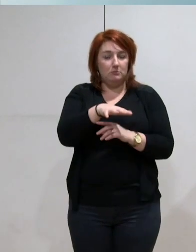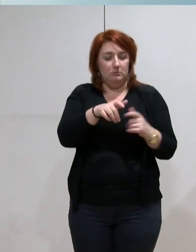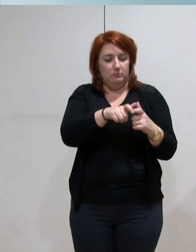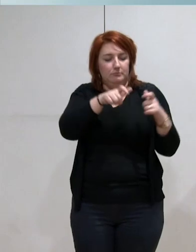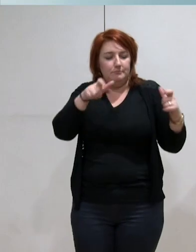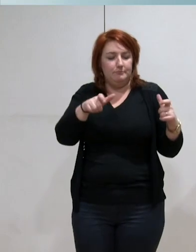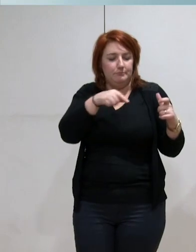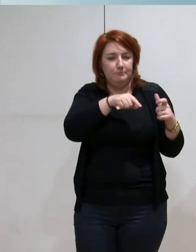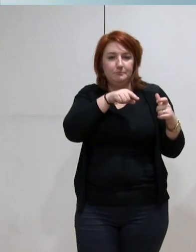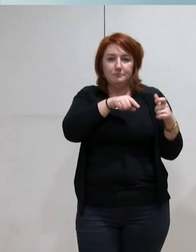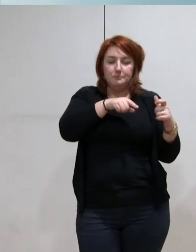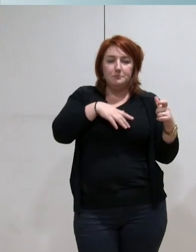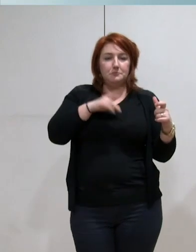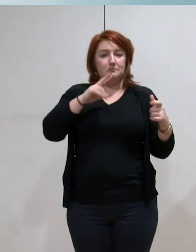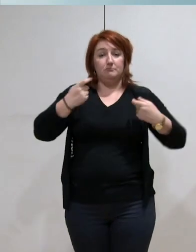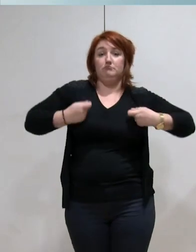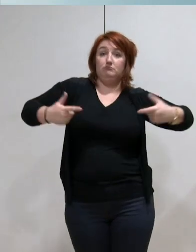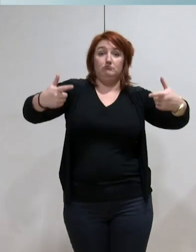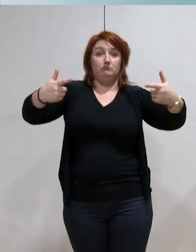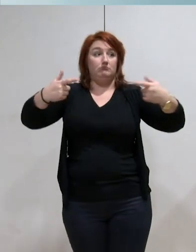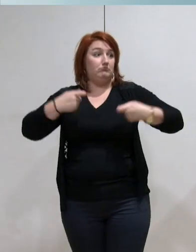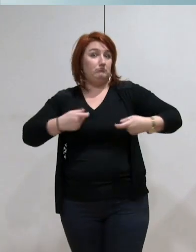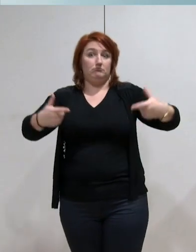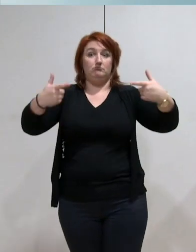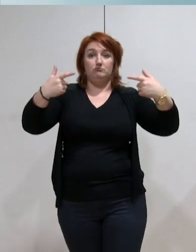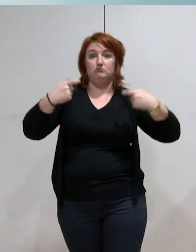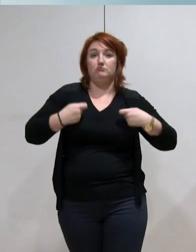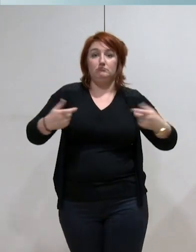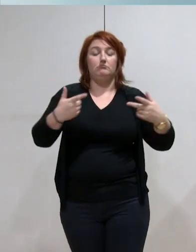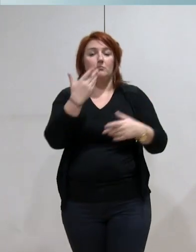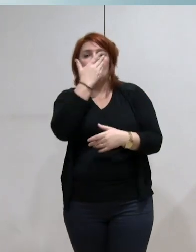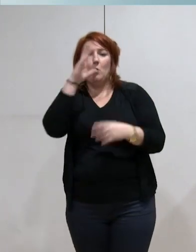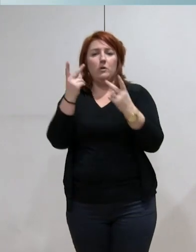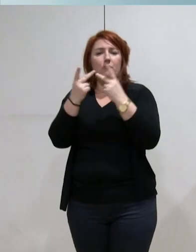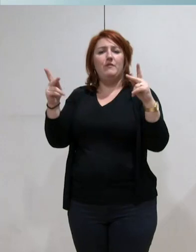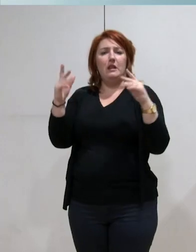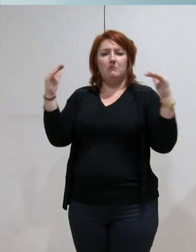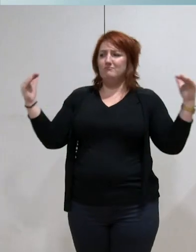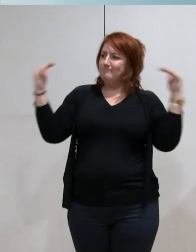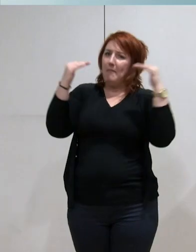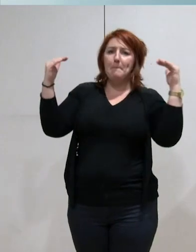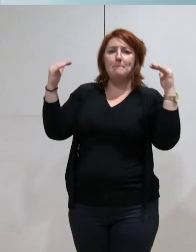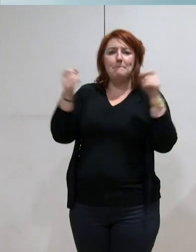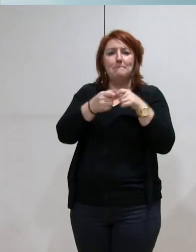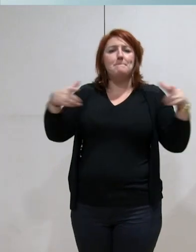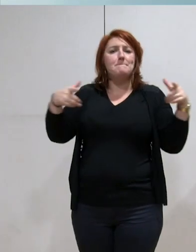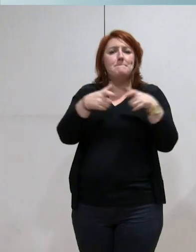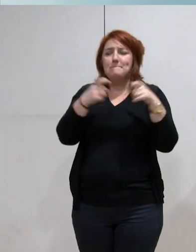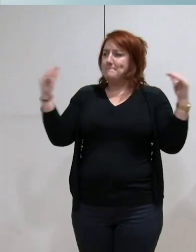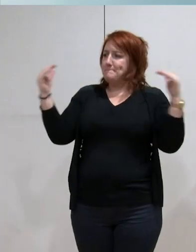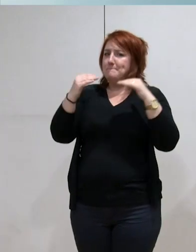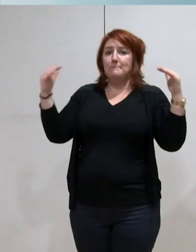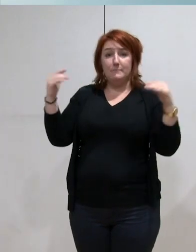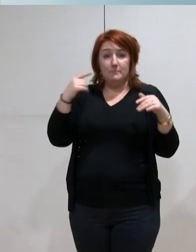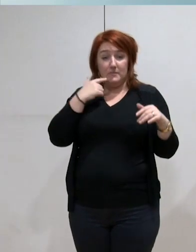vie très largement supérieur aux villes de la même strate de l'ordre de